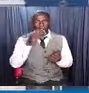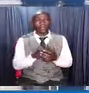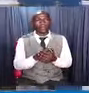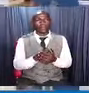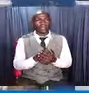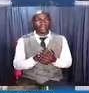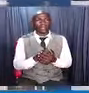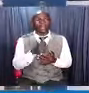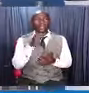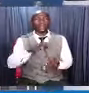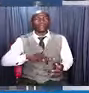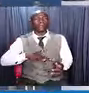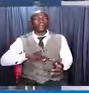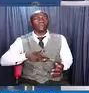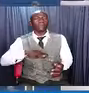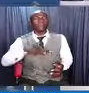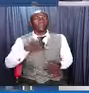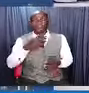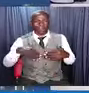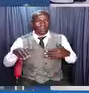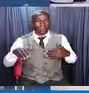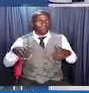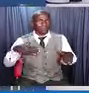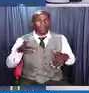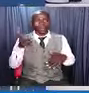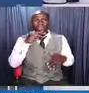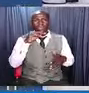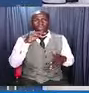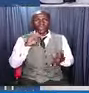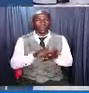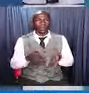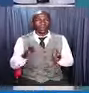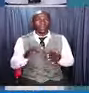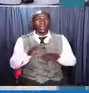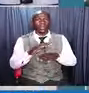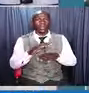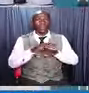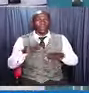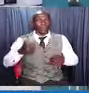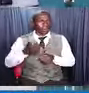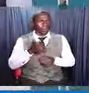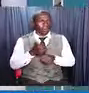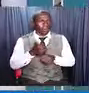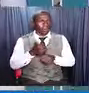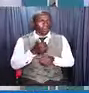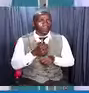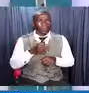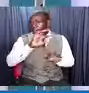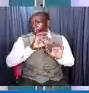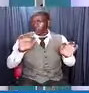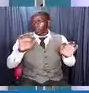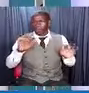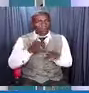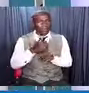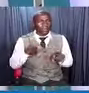fools. Sisikii kweli kukwazika. I don't feel offended. Na sikuwa hivyo. And that's not how it was. Hata unaambia mjinga. When you insult me, hakuna mjinga kama wewe. There